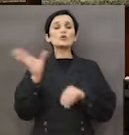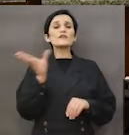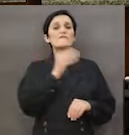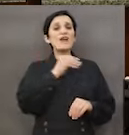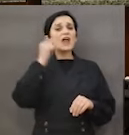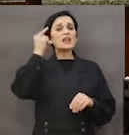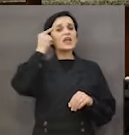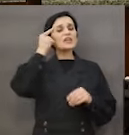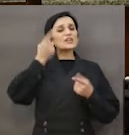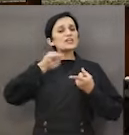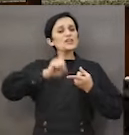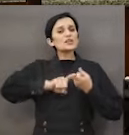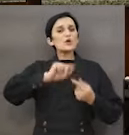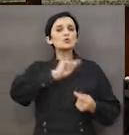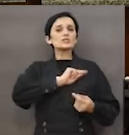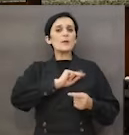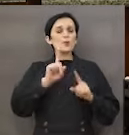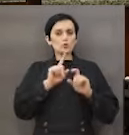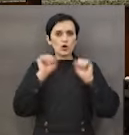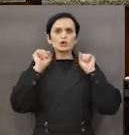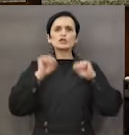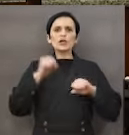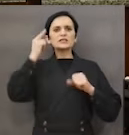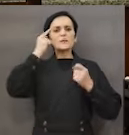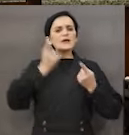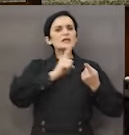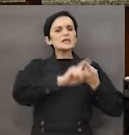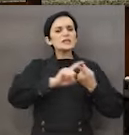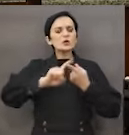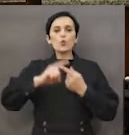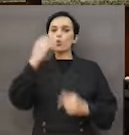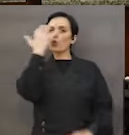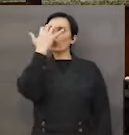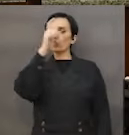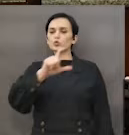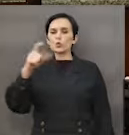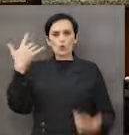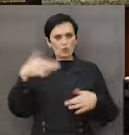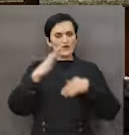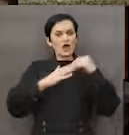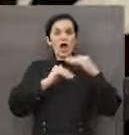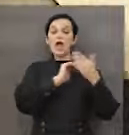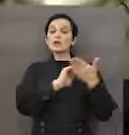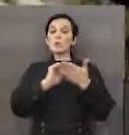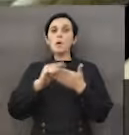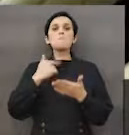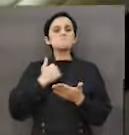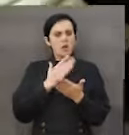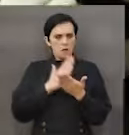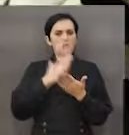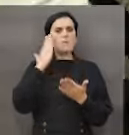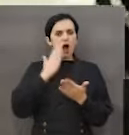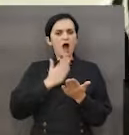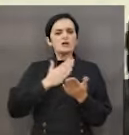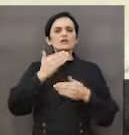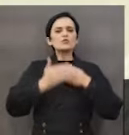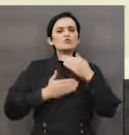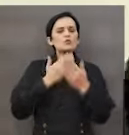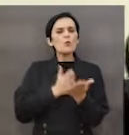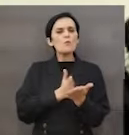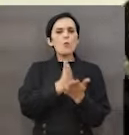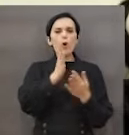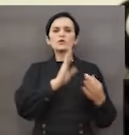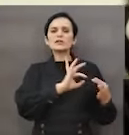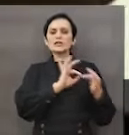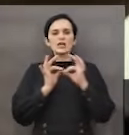ფაქტობრივად ყველა ინტელექტუალური სამუშაოა შეიძლება იყოს ინტელექტუალური, უსინათლოსთვის უკვე არის ხელმისაწვდომი. მე მაქვს ახლა პოტენციალი